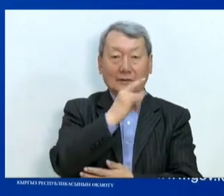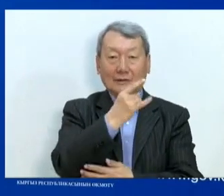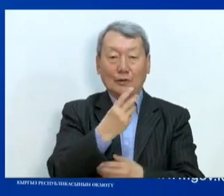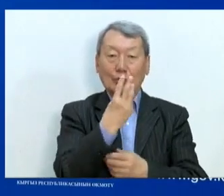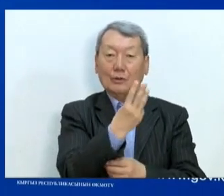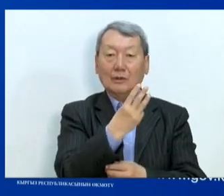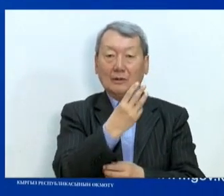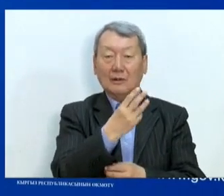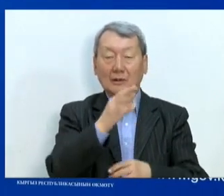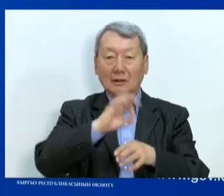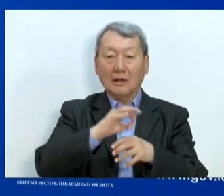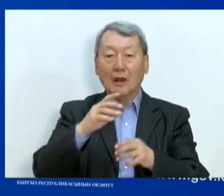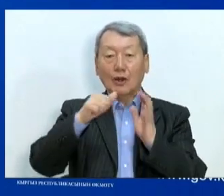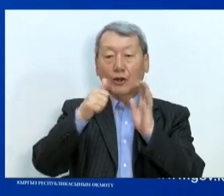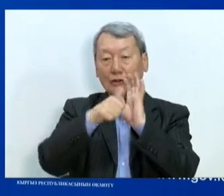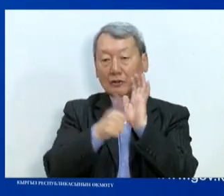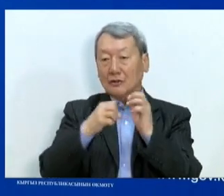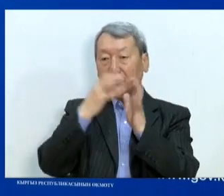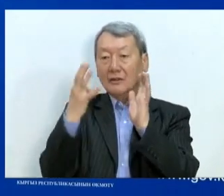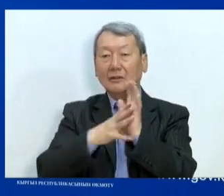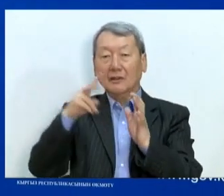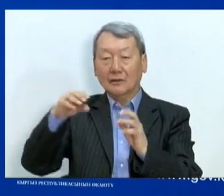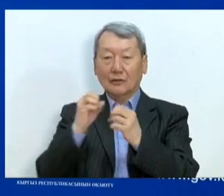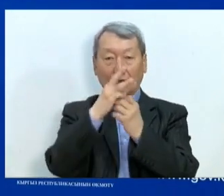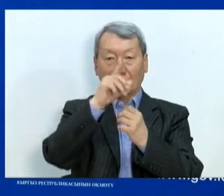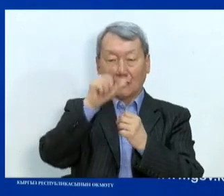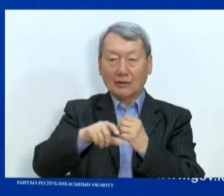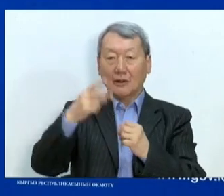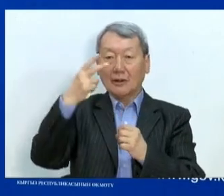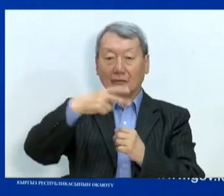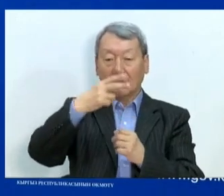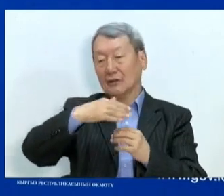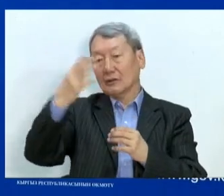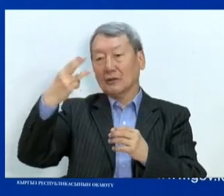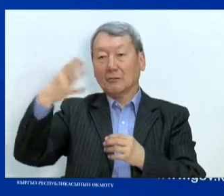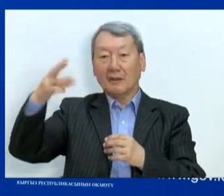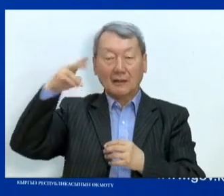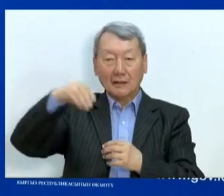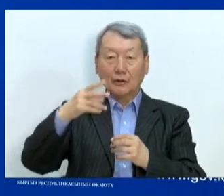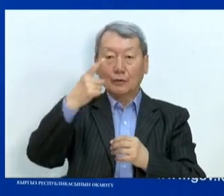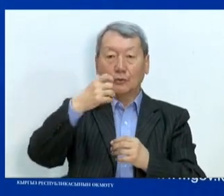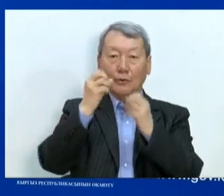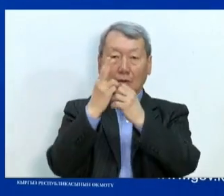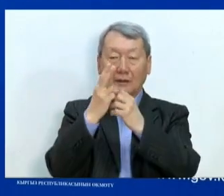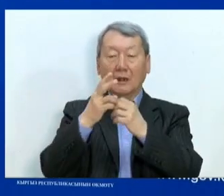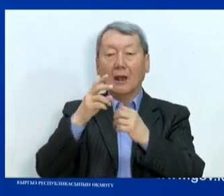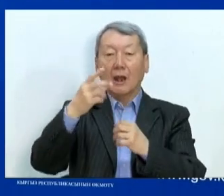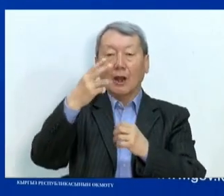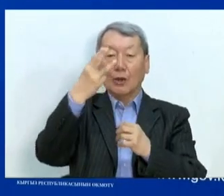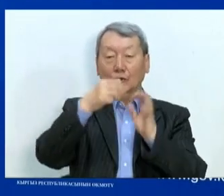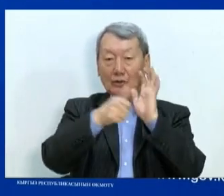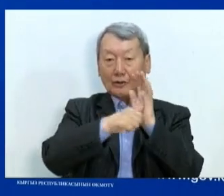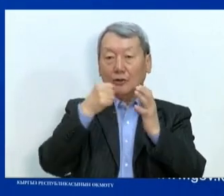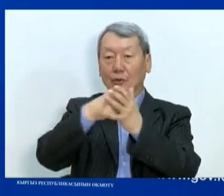чейинкилери 3, 16 жаштан 19 жашка чейинкиси 13, 20 жаштан 35 жашка чейин 112,